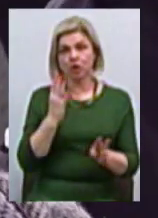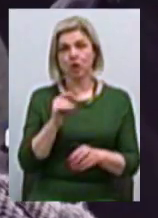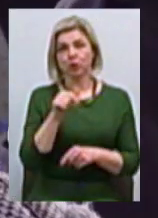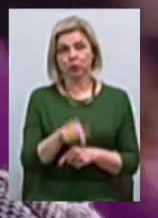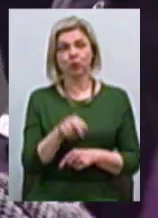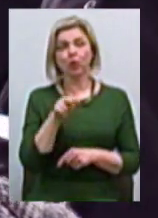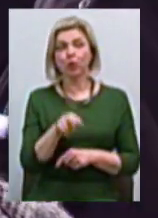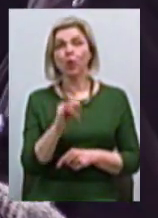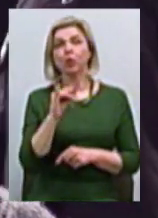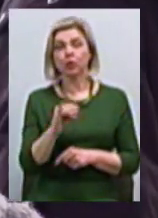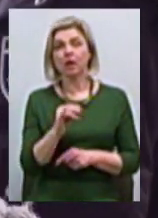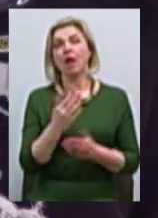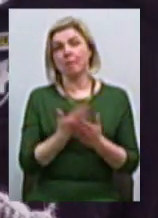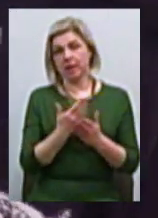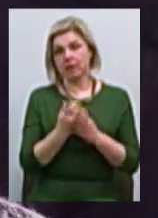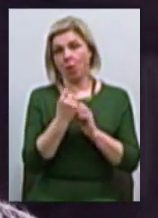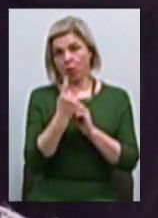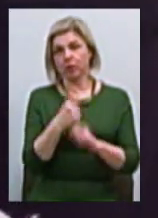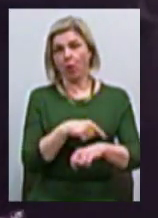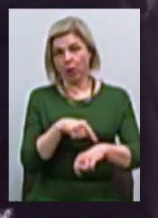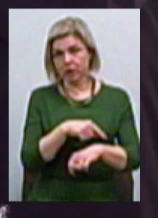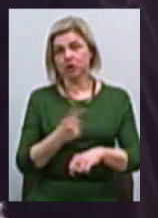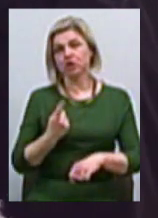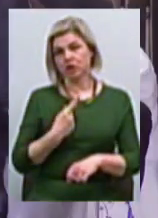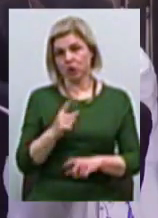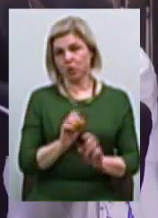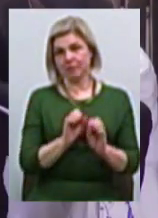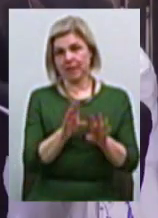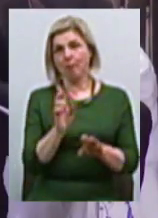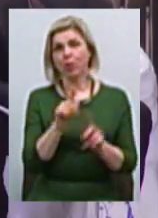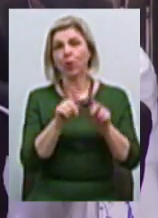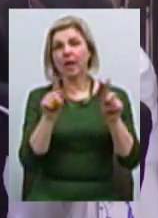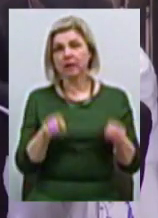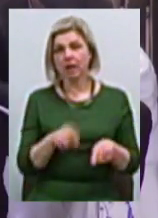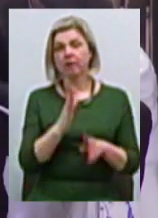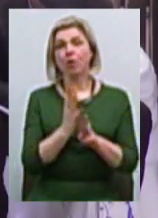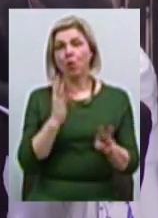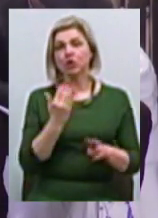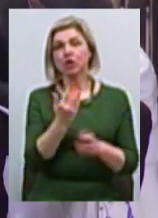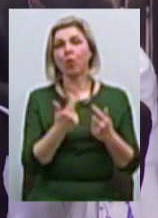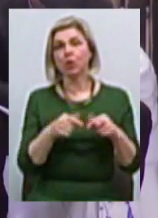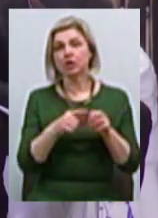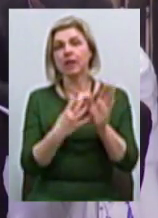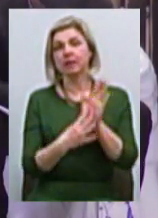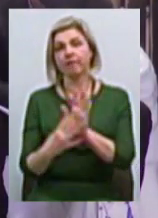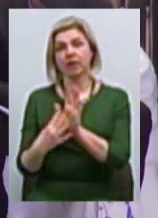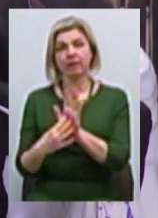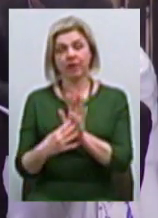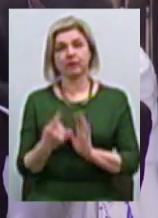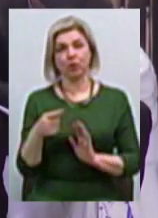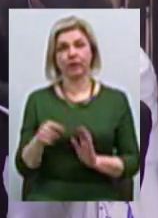Людмила Юнашлі близько 11 годин чекає, аби здати бюлетені. У черзі її дільниця 99-та. Ми